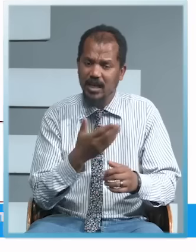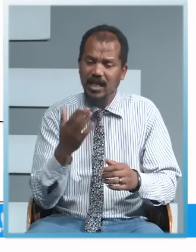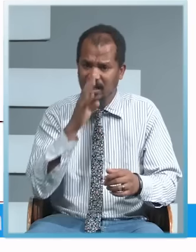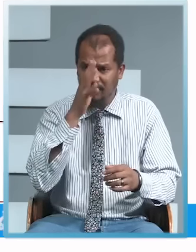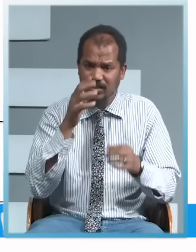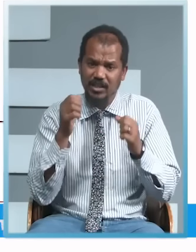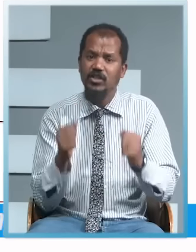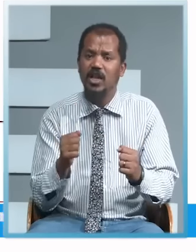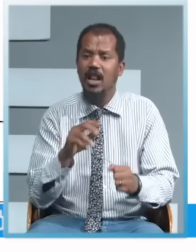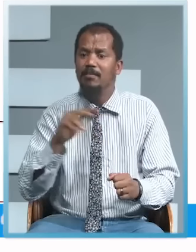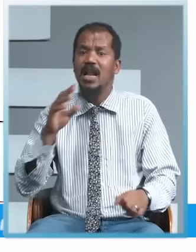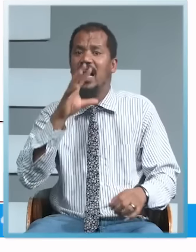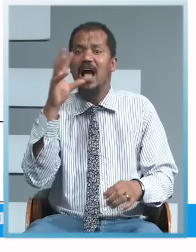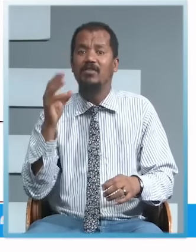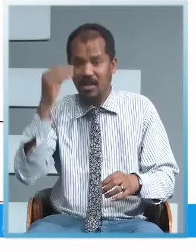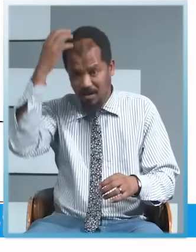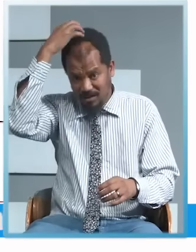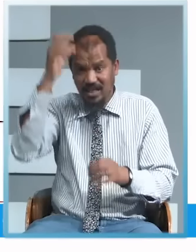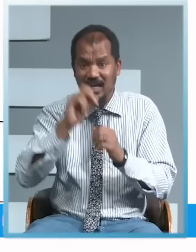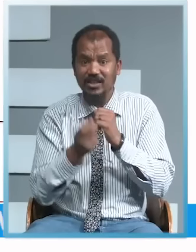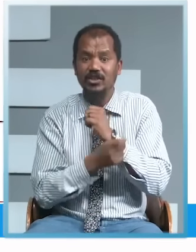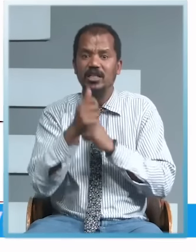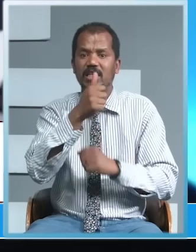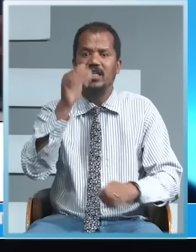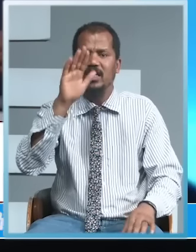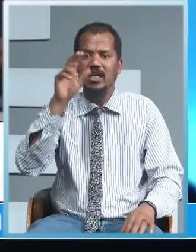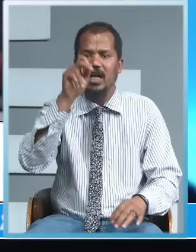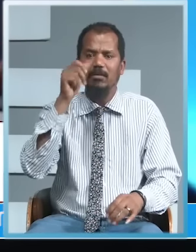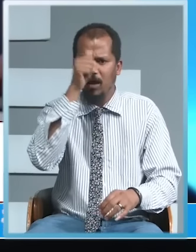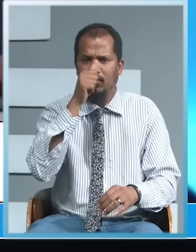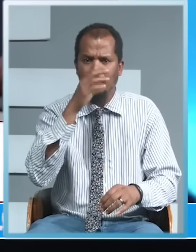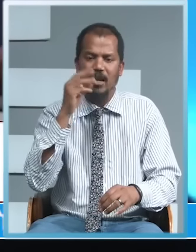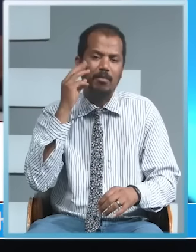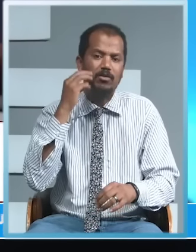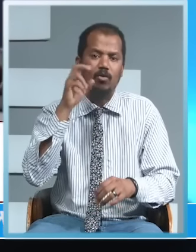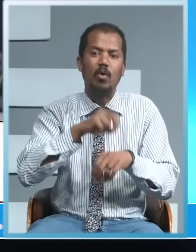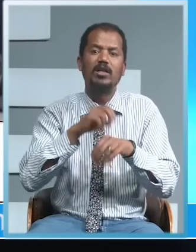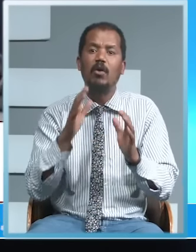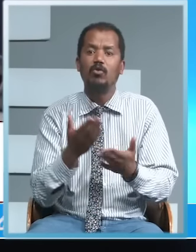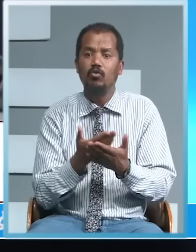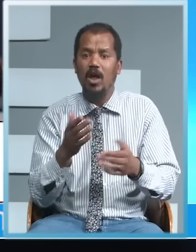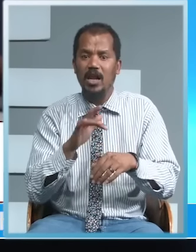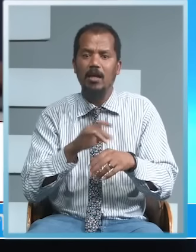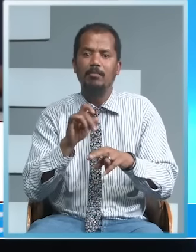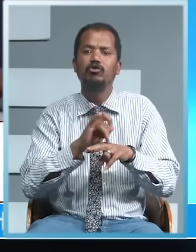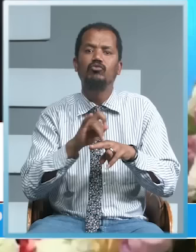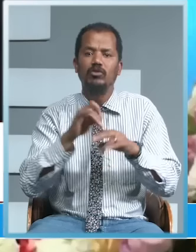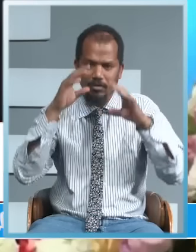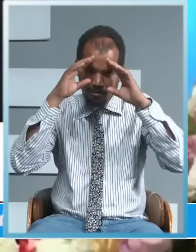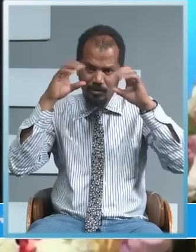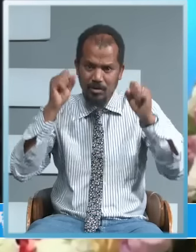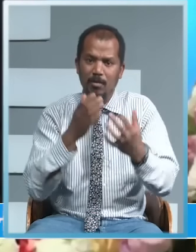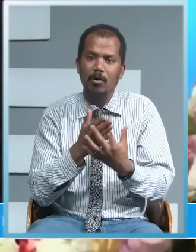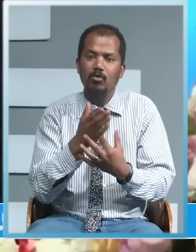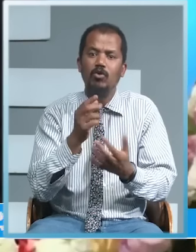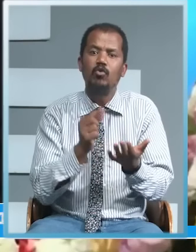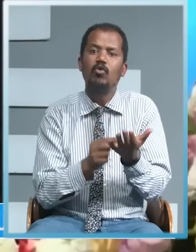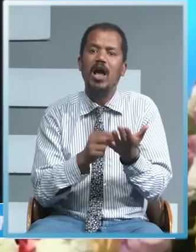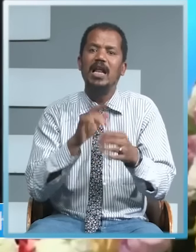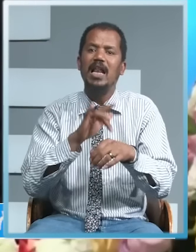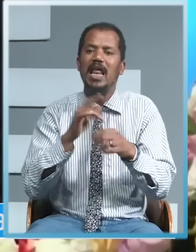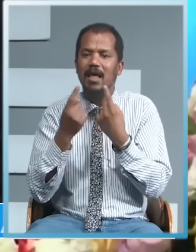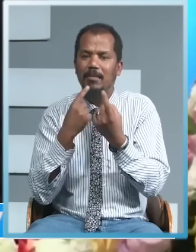ነው። የምስራቅ አፍሪካ በይነ መንግስት ድርጅት ኢጋድ በኢትዮጵያና በሶማሌ ወቅታዊ ጉዳይ ላይ በጅቡቲ ፕሬዚዳንት በኩል ኡጋንዳ